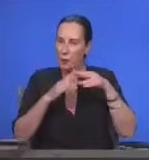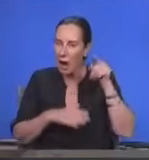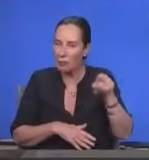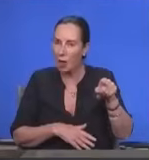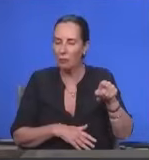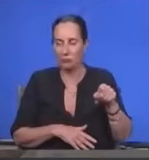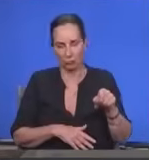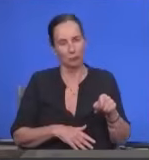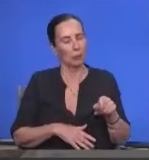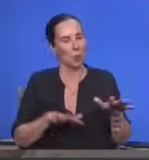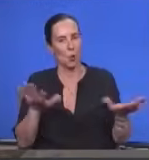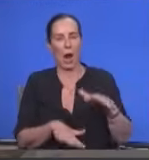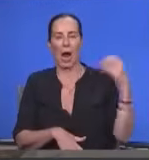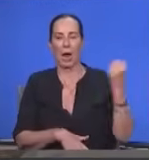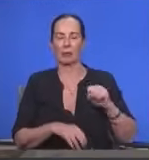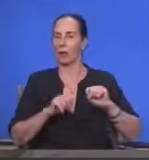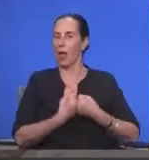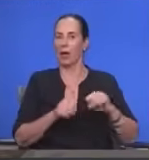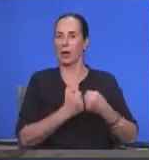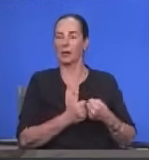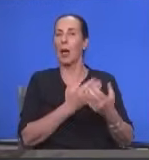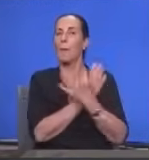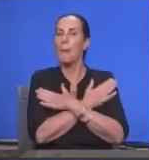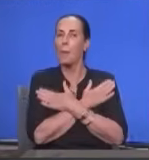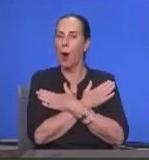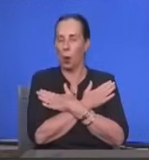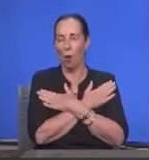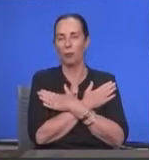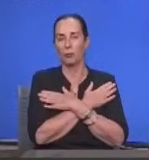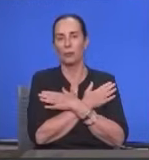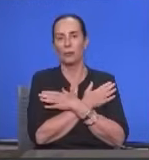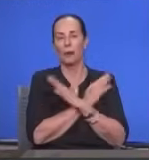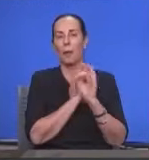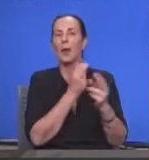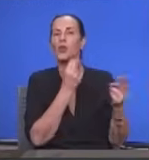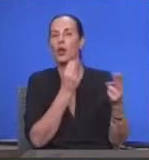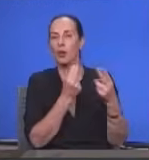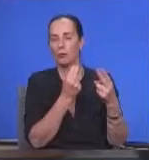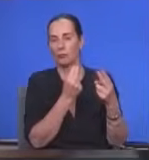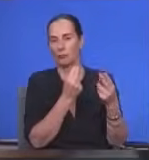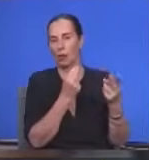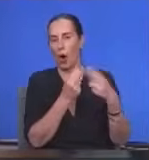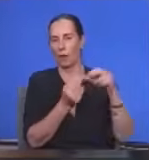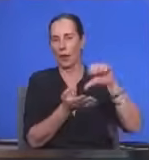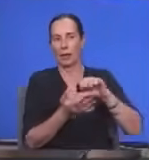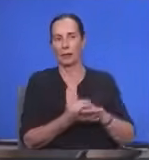תושבי מרקש, את היקף ההרס וההרס במרוקו בחלקים כל כך קרובים לעיר הגדולה.